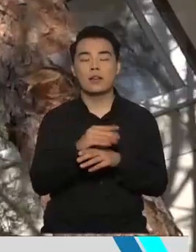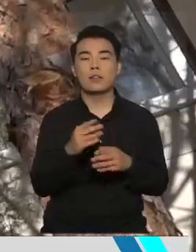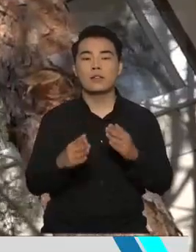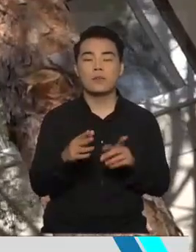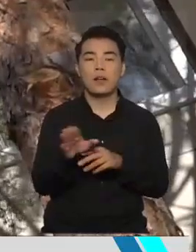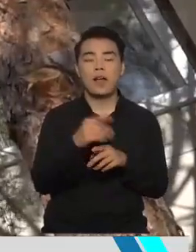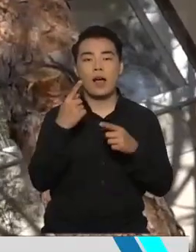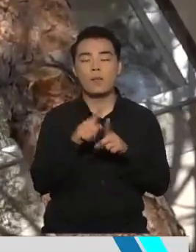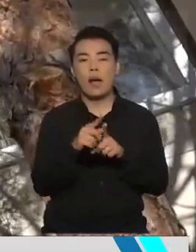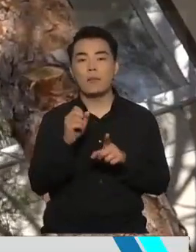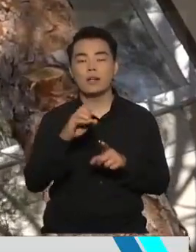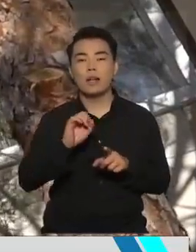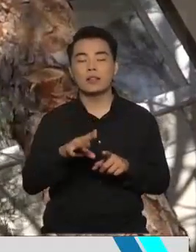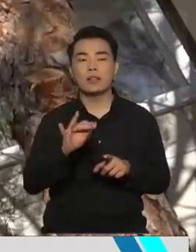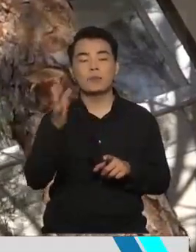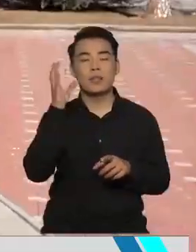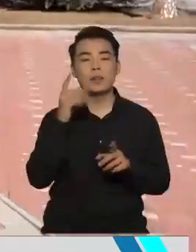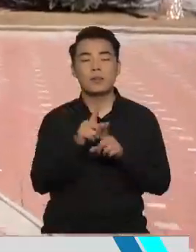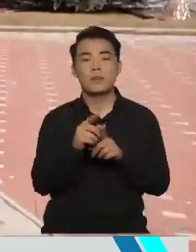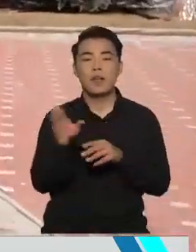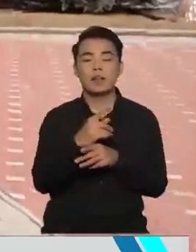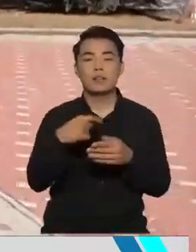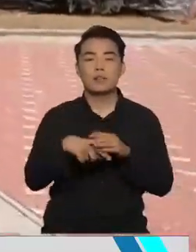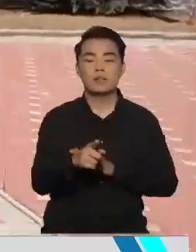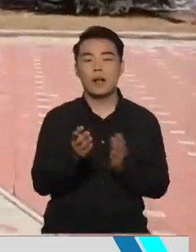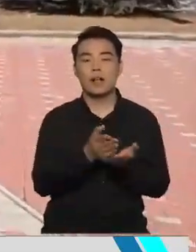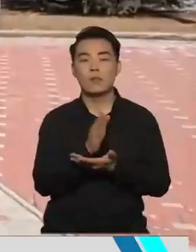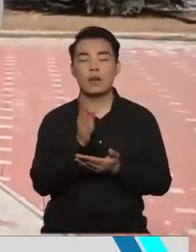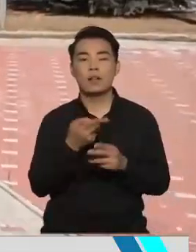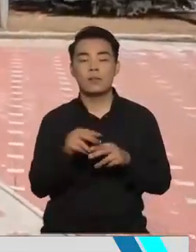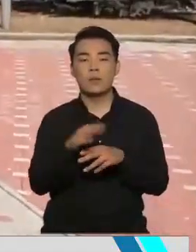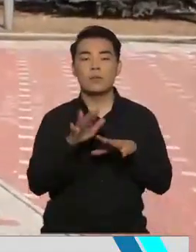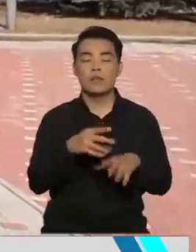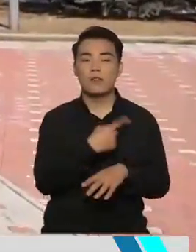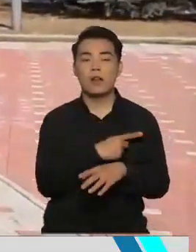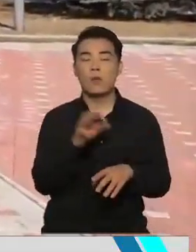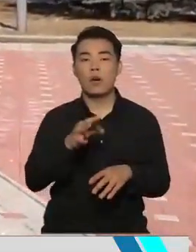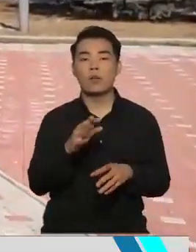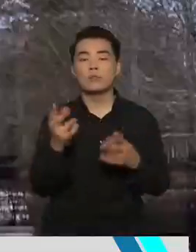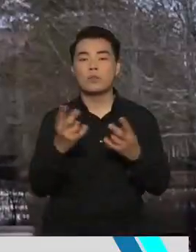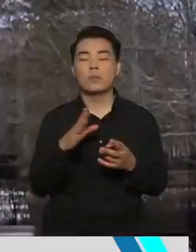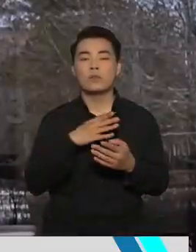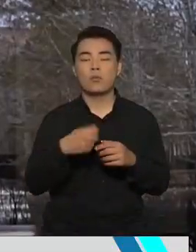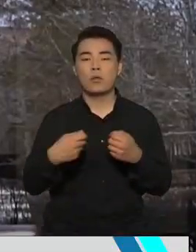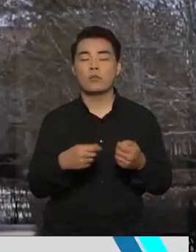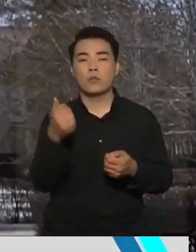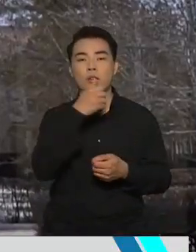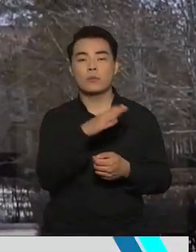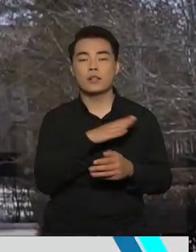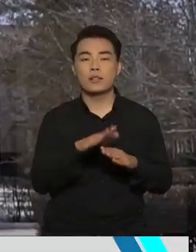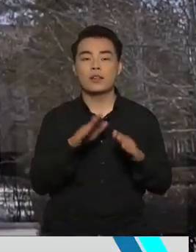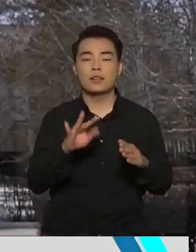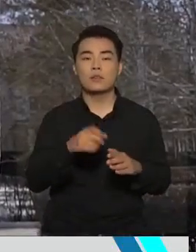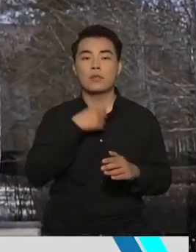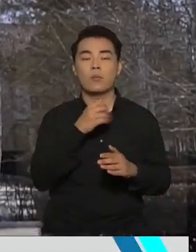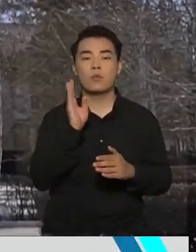опорно-двигательного аппарата и психоневрологическими патологиями. Отмечу, что в таком учреждении область нуждалась долгие годы. Дети и